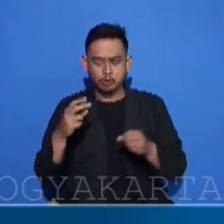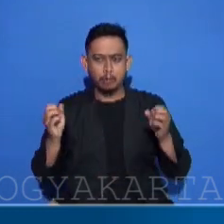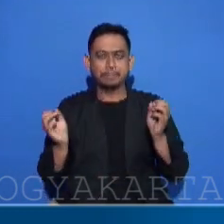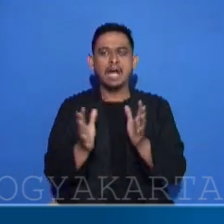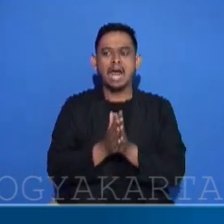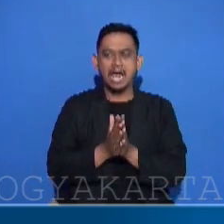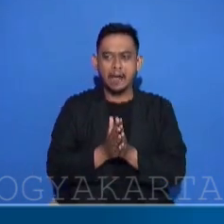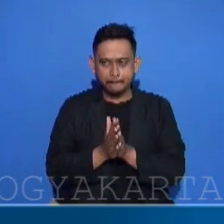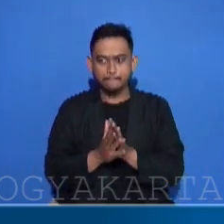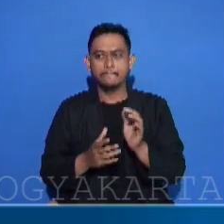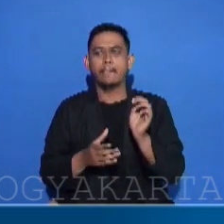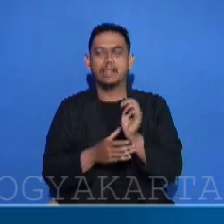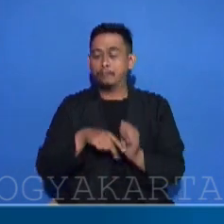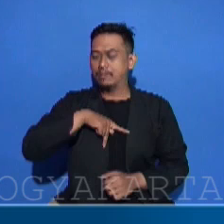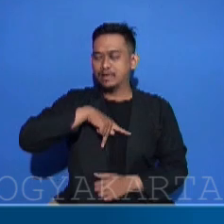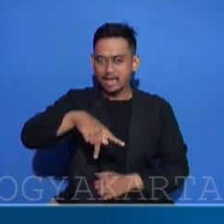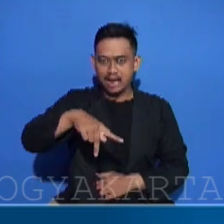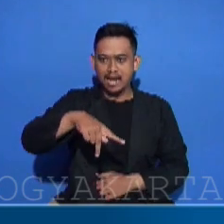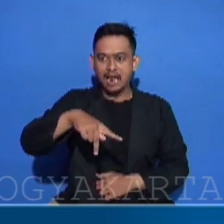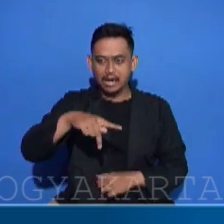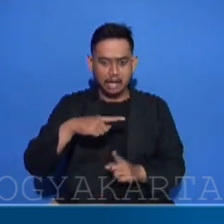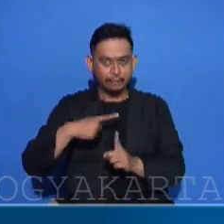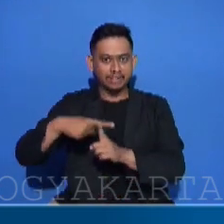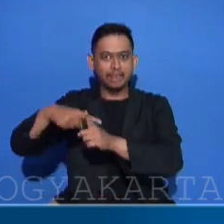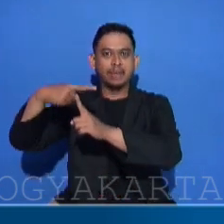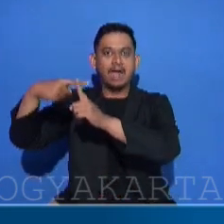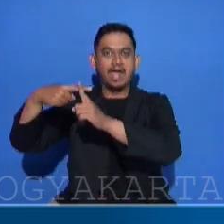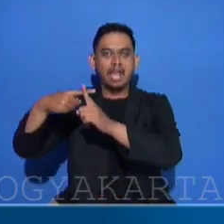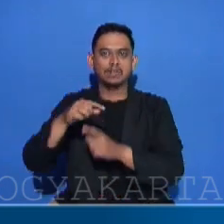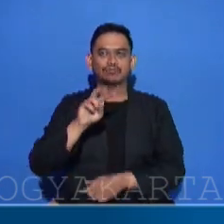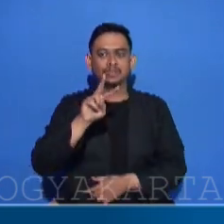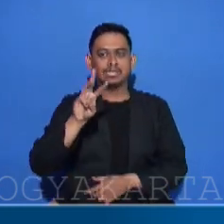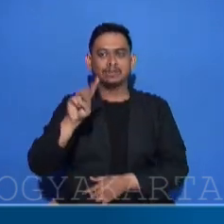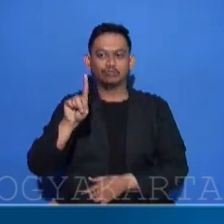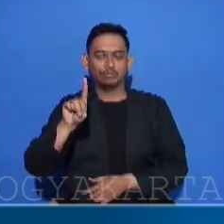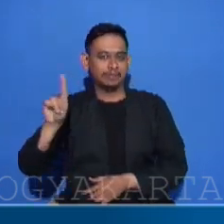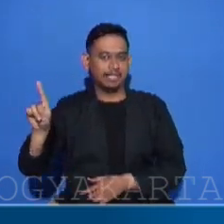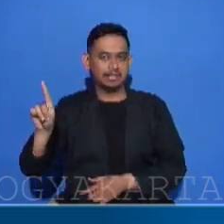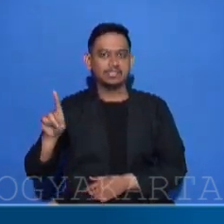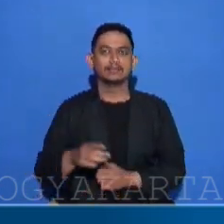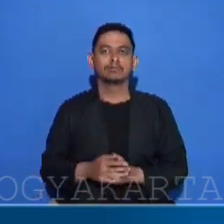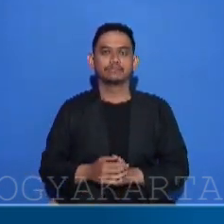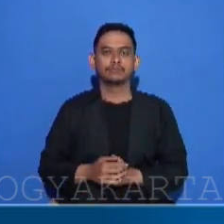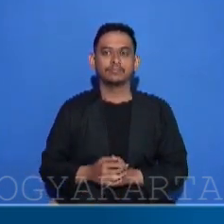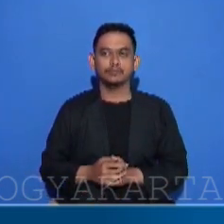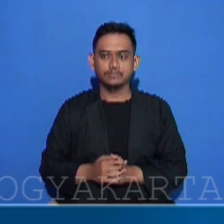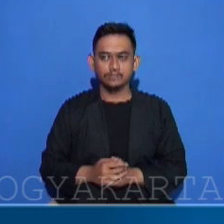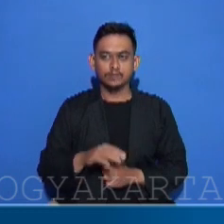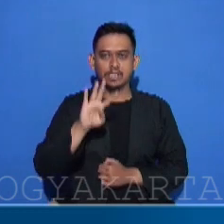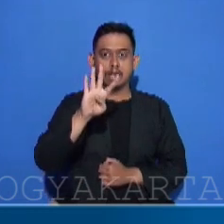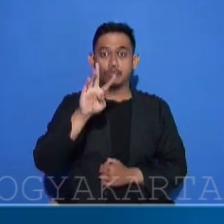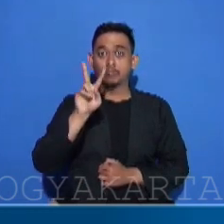tahun ini meningkat dari tahun sebelumnya yang mencapai 311 murid dari 42 SD di